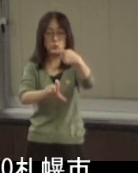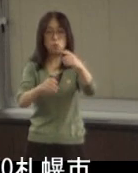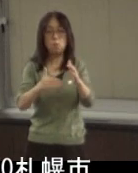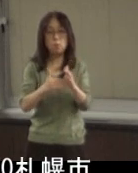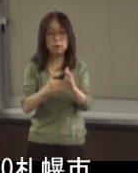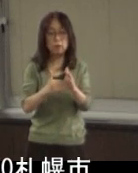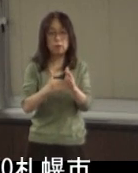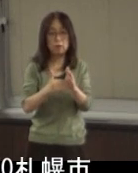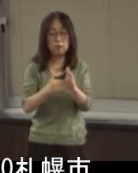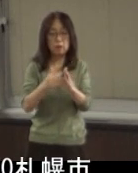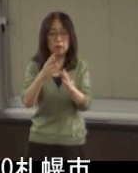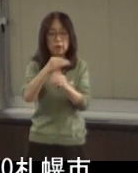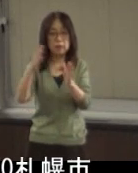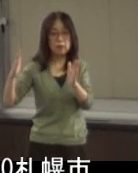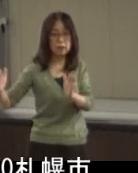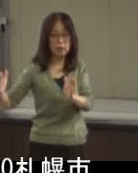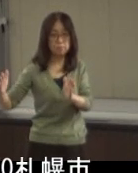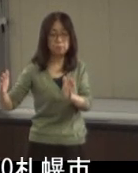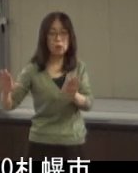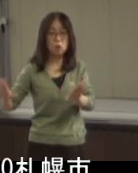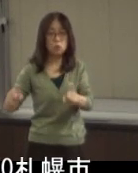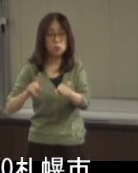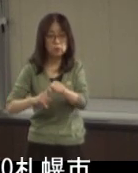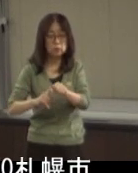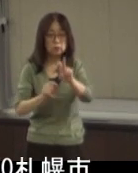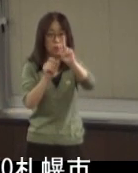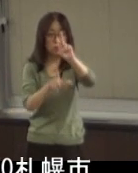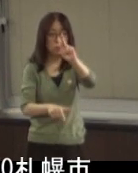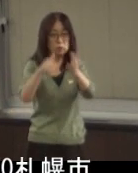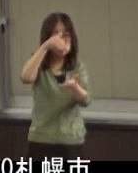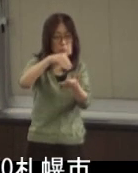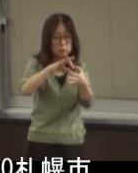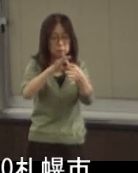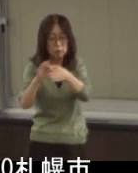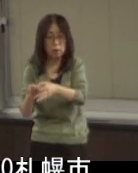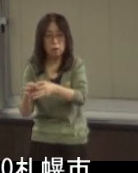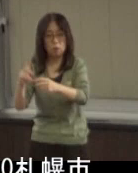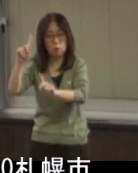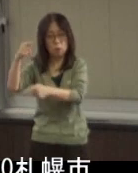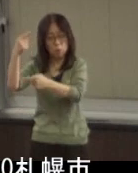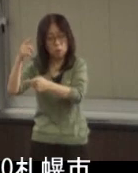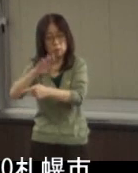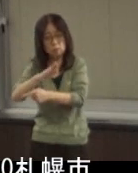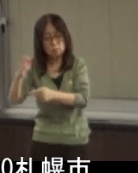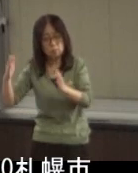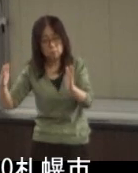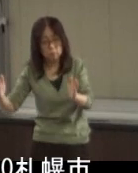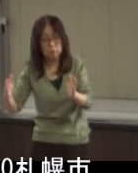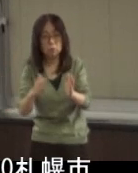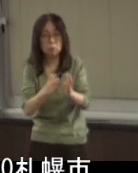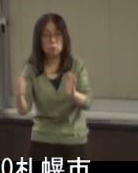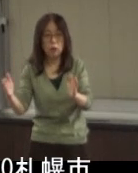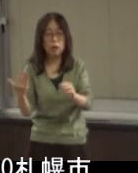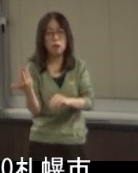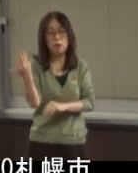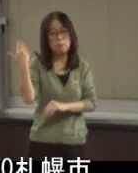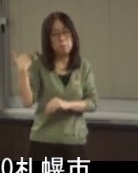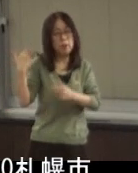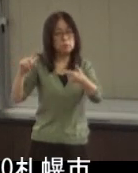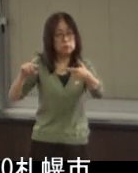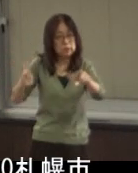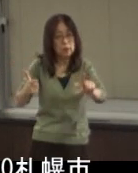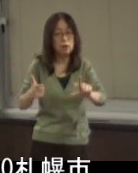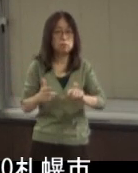間ということで、今年の年末年始、普段の年末年始とは違う形でのです